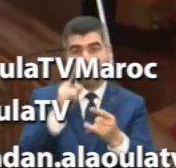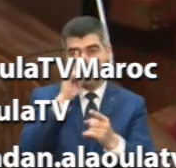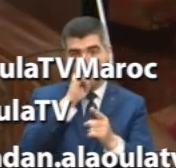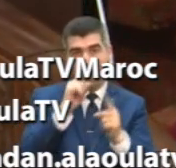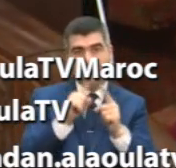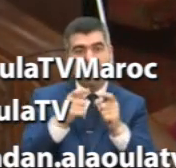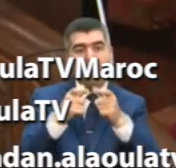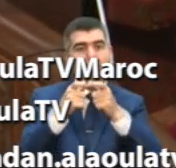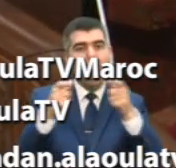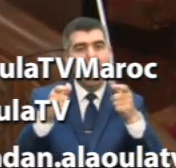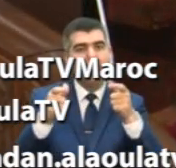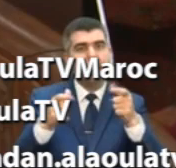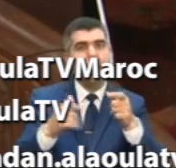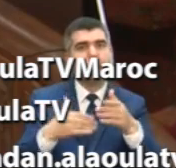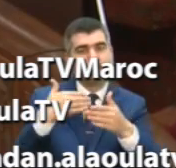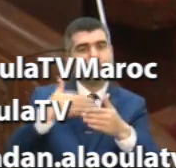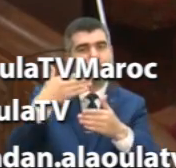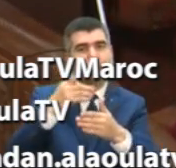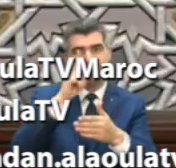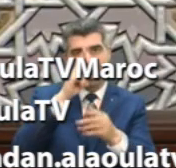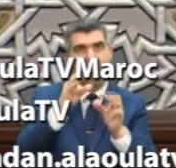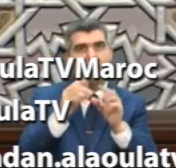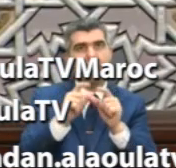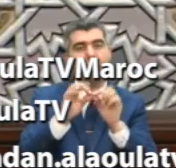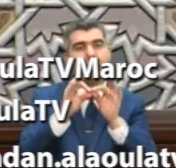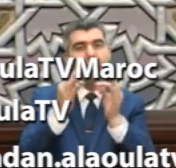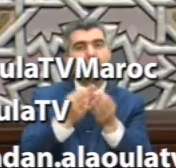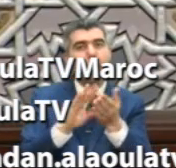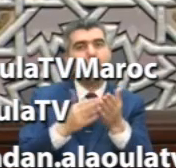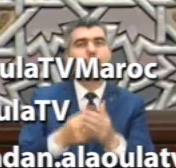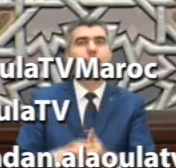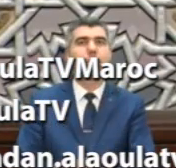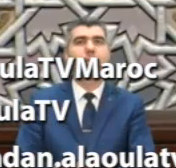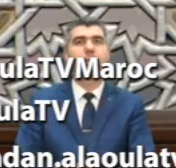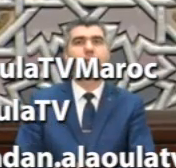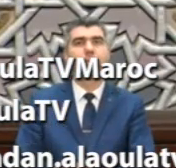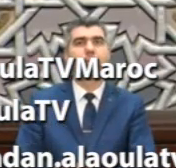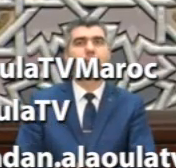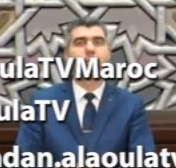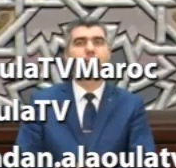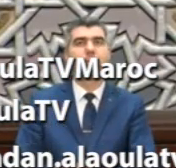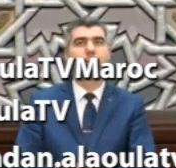هذا السكن الاجتماعي باش تستفد منه الاسر. شكرا شكرا.